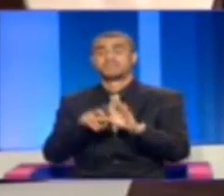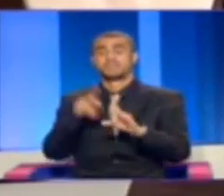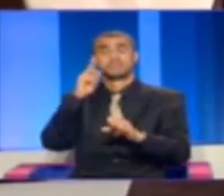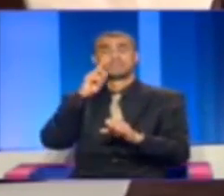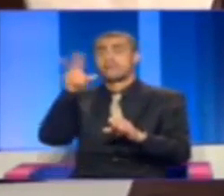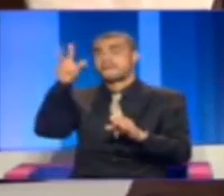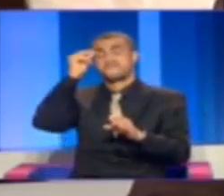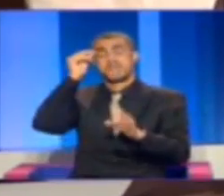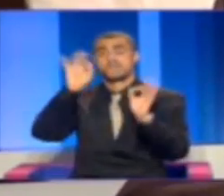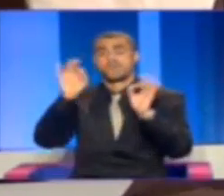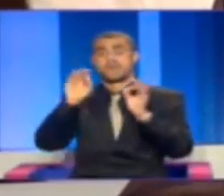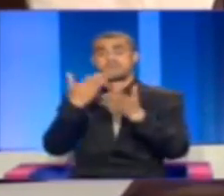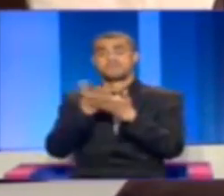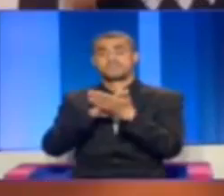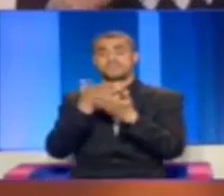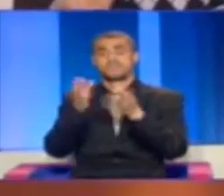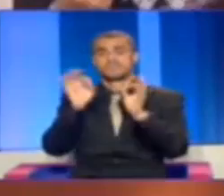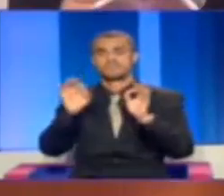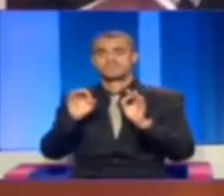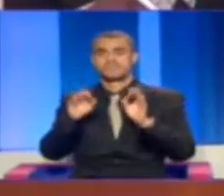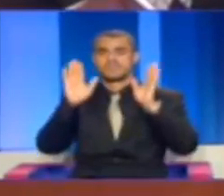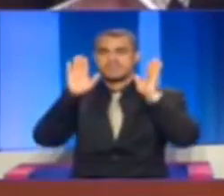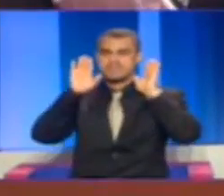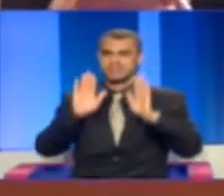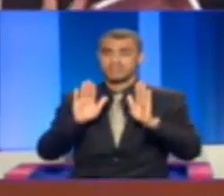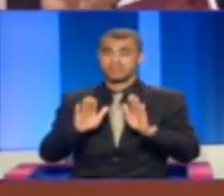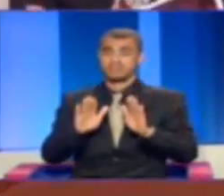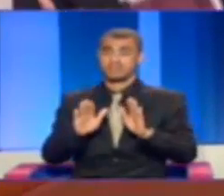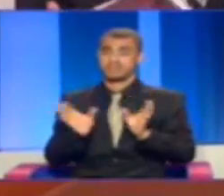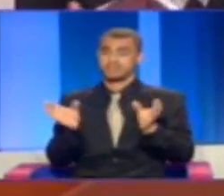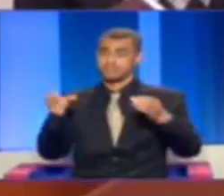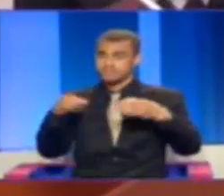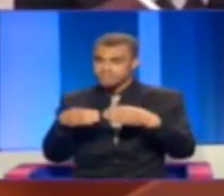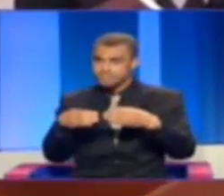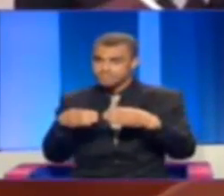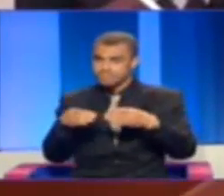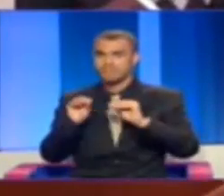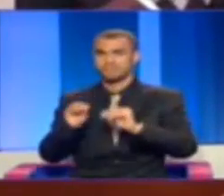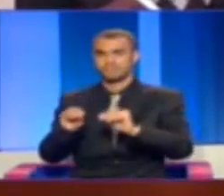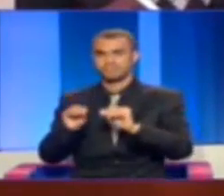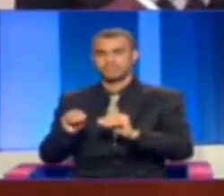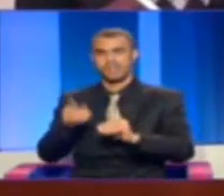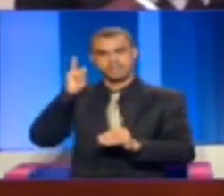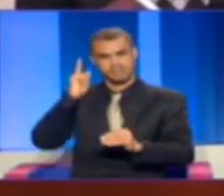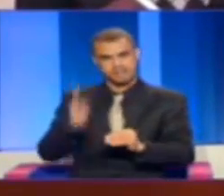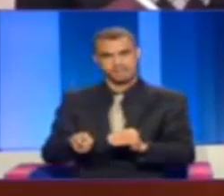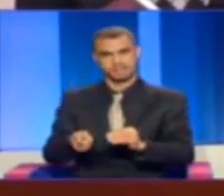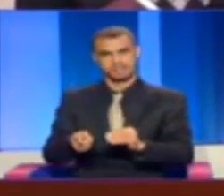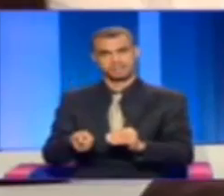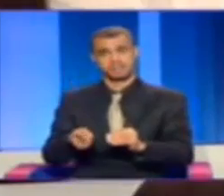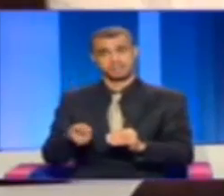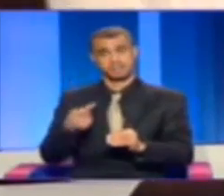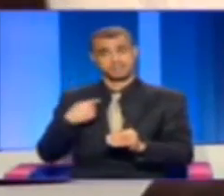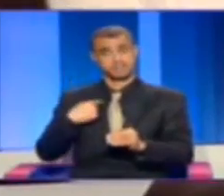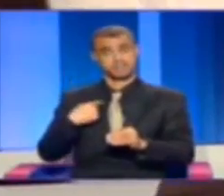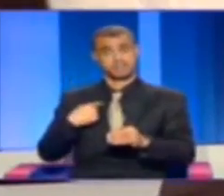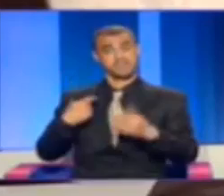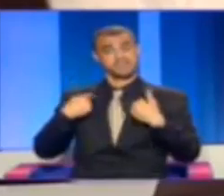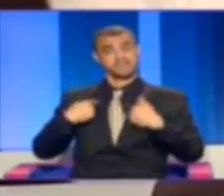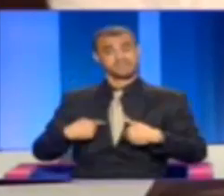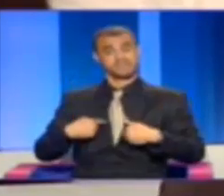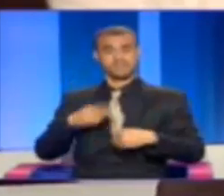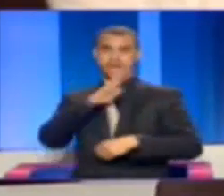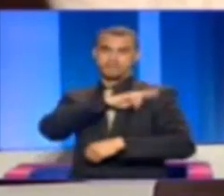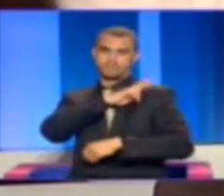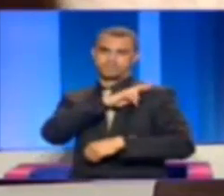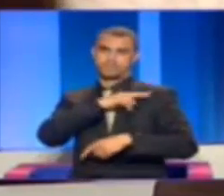مما يقال. فهنا كنتحملوا احنا مسؤوليه كذلك، مسؤوليه على عاتقنا، ولكن لا نتحملها نحن